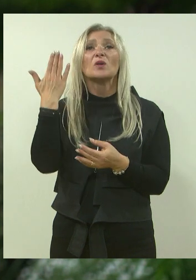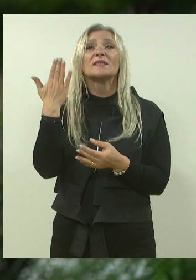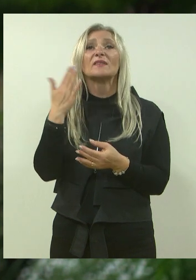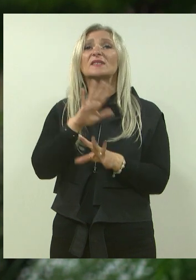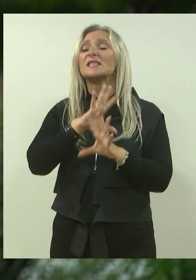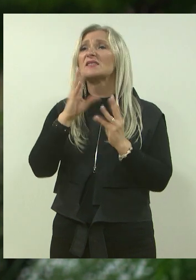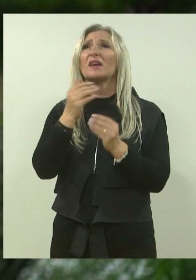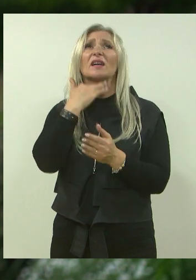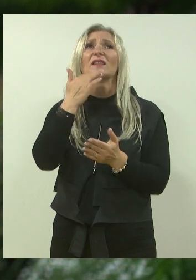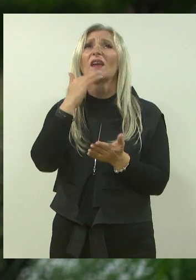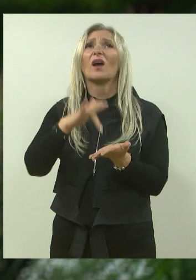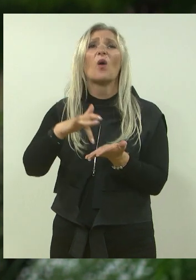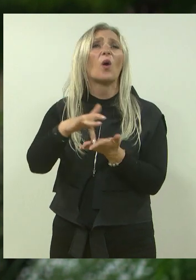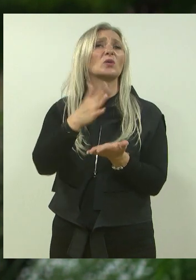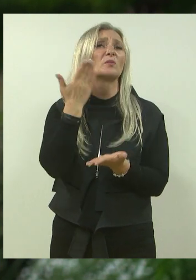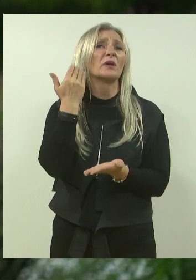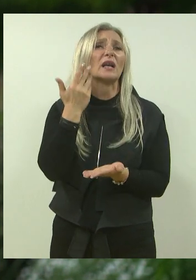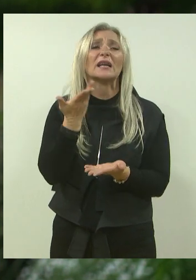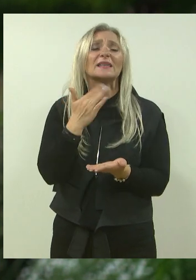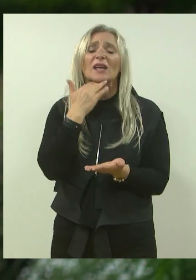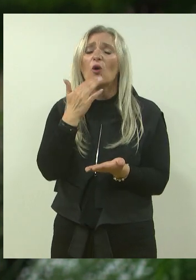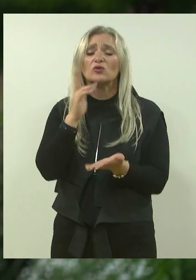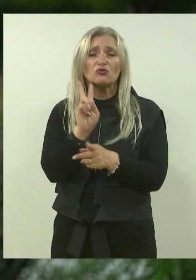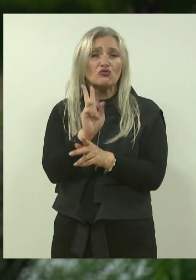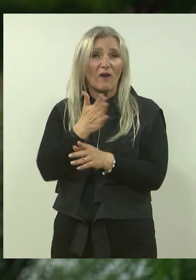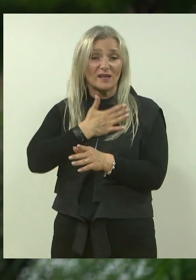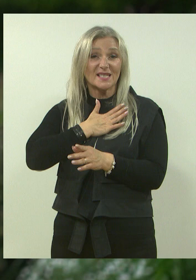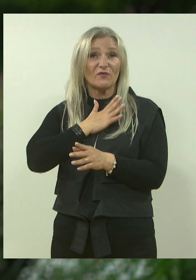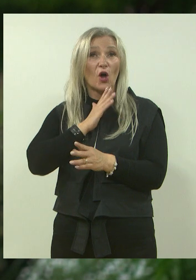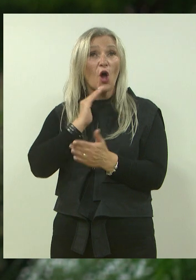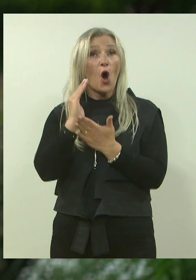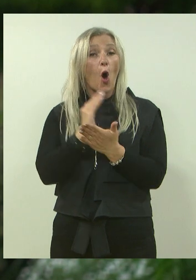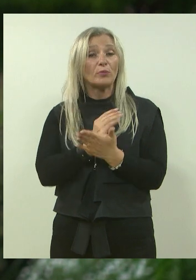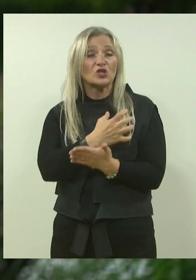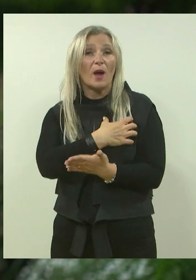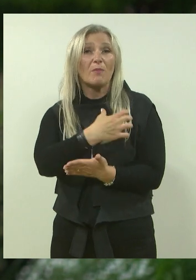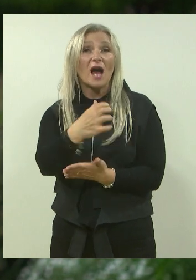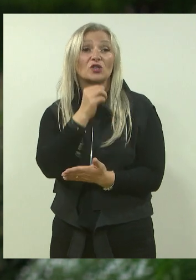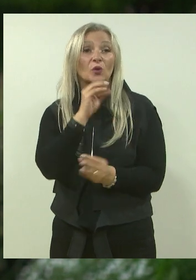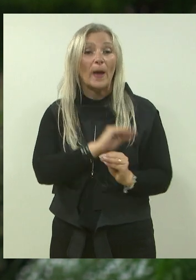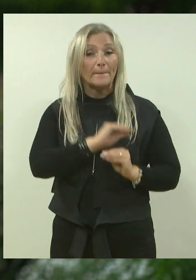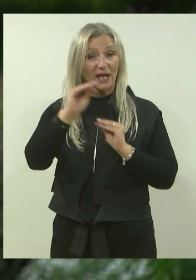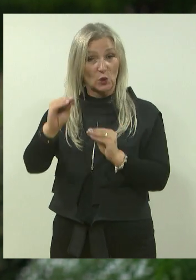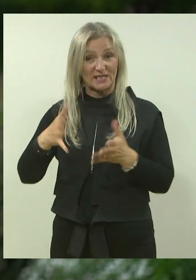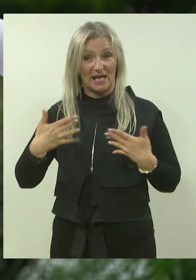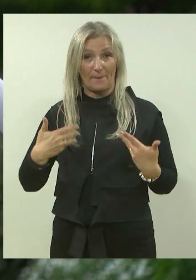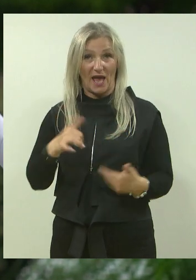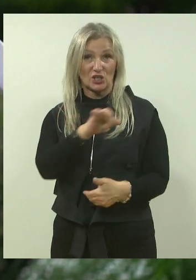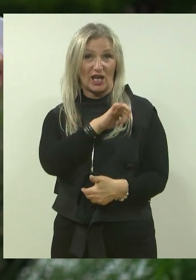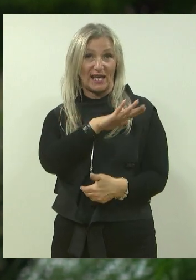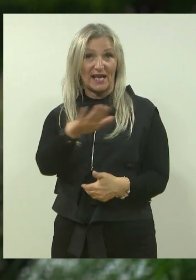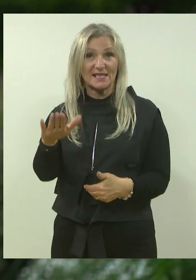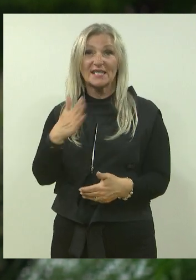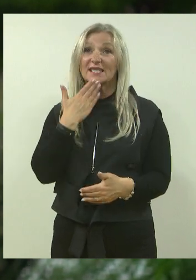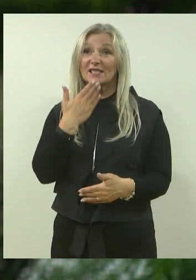sve ma gdje god bili i gdje god čuvali upravo te svoje običaje, baštinu i prenosili to na mlađe generacije. Zahvaljujući